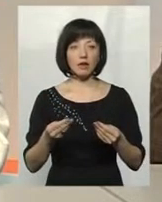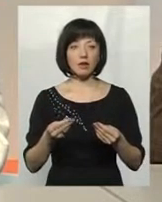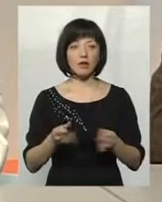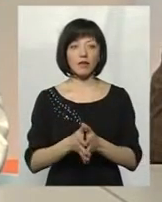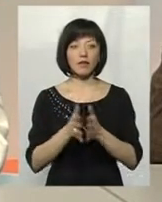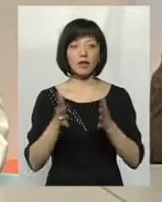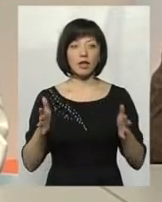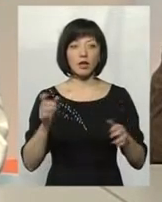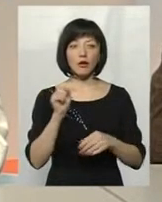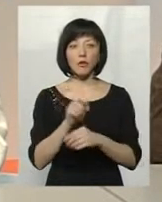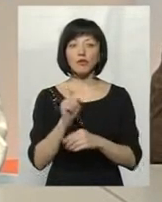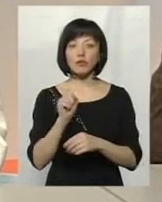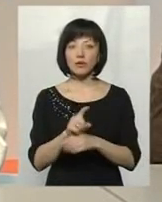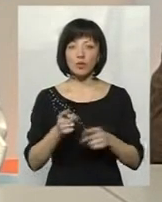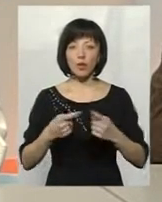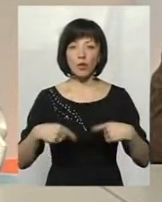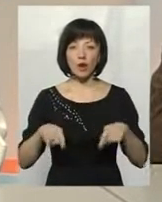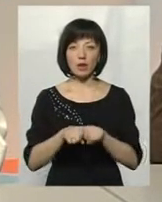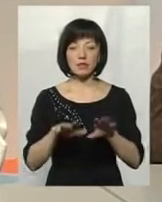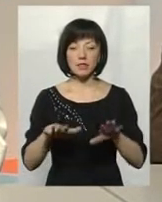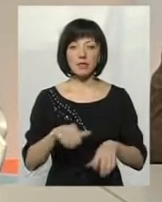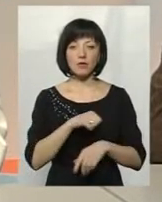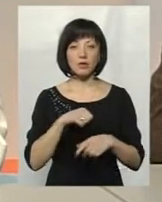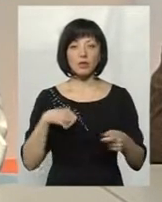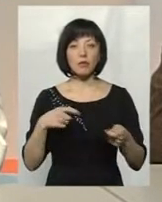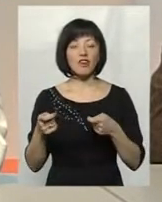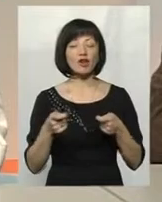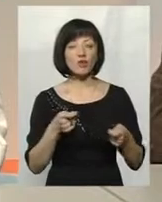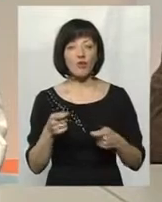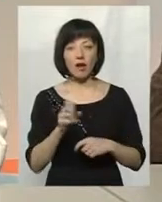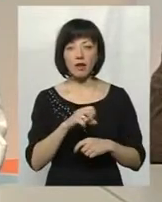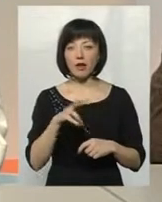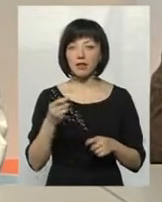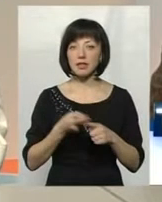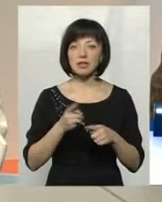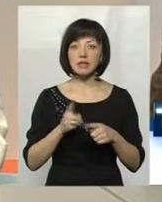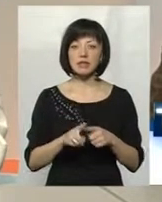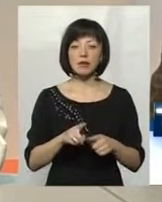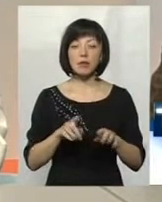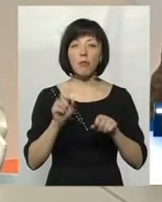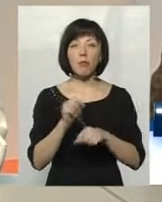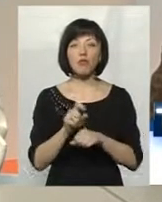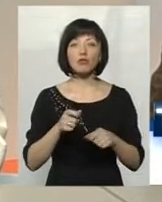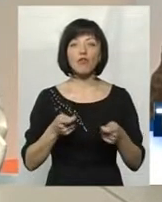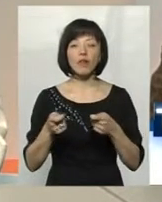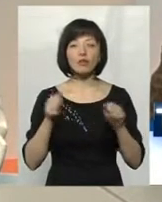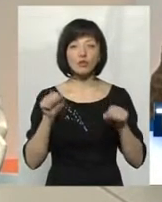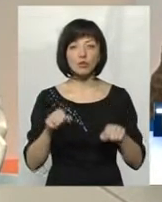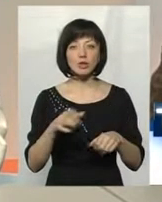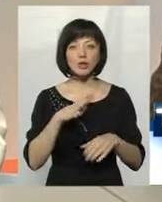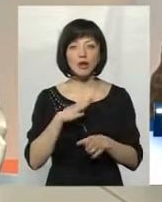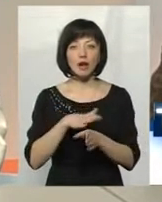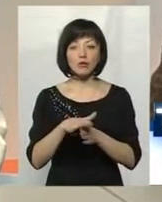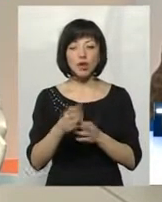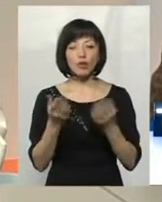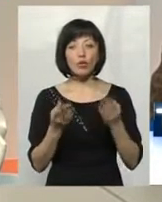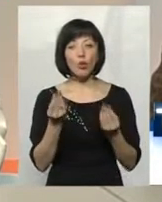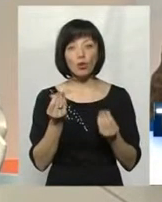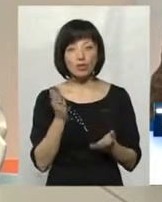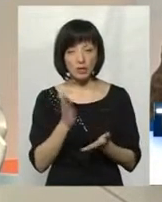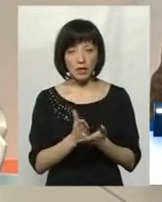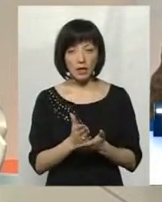великі повноваження органам місцевого самоврядування. Але ці повноваження можуть бути реалізовані тільки, якщо виділяються кошти під ці повноваження. І